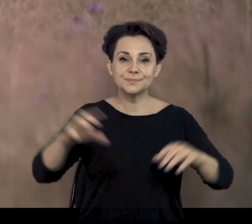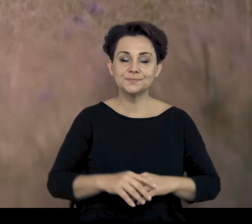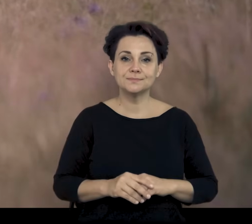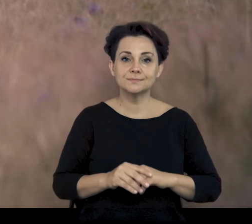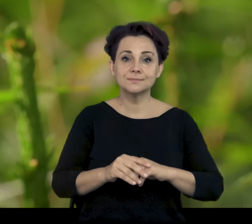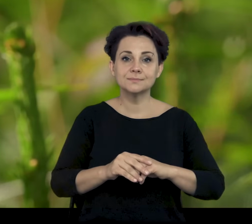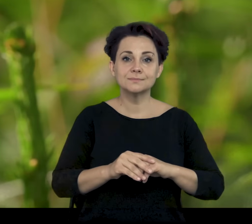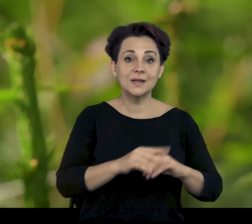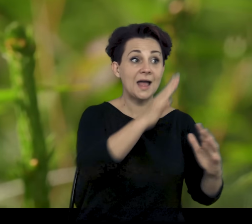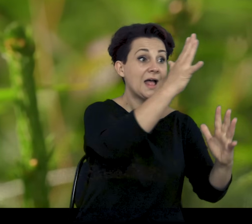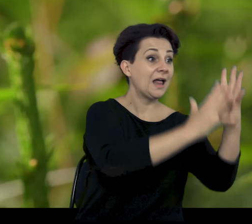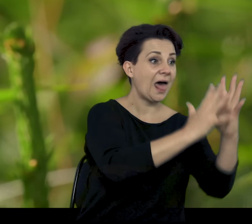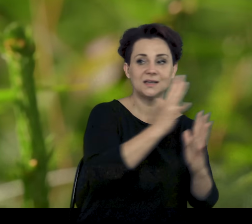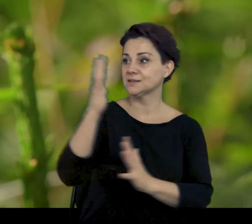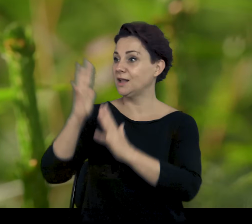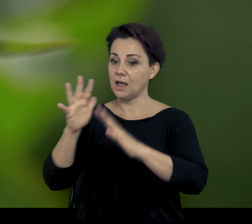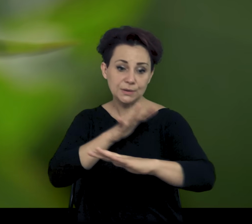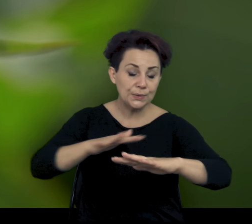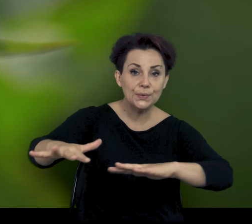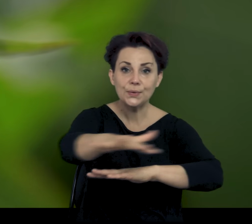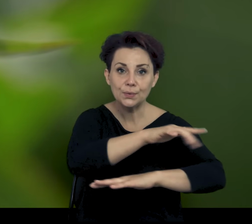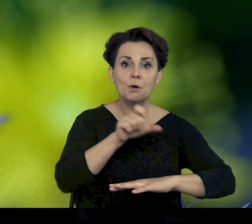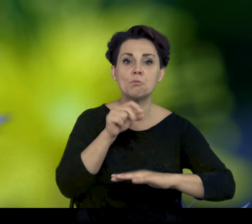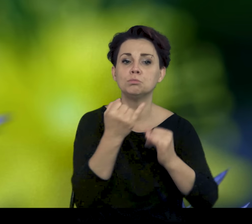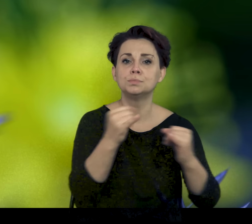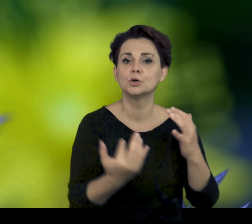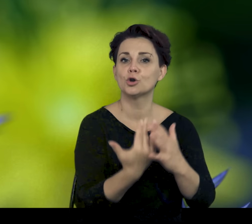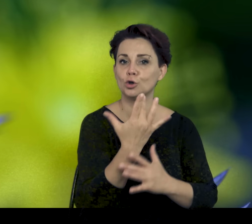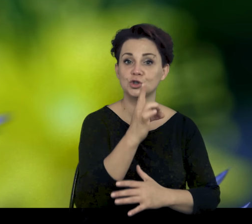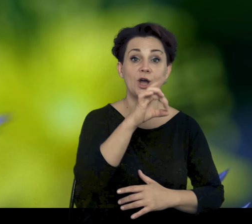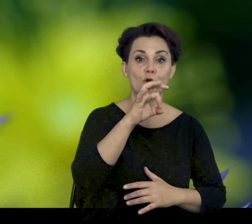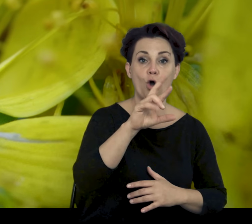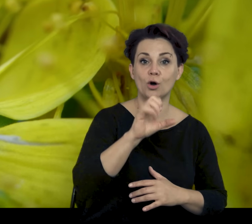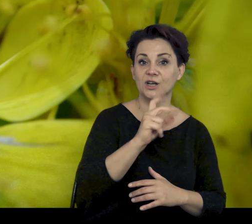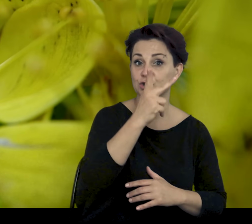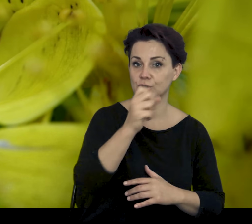Na śródleśnych halach spotyka się goryczki i dziurawce